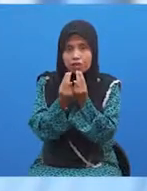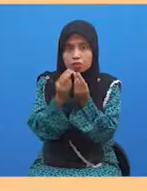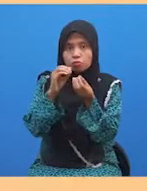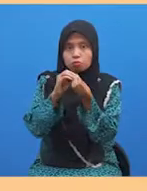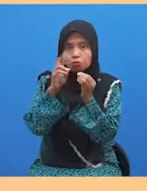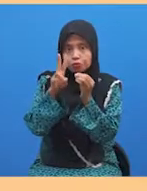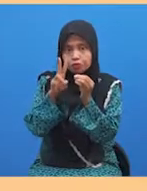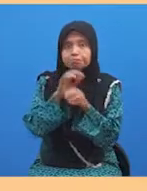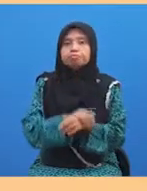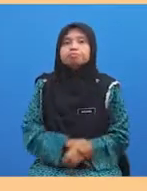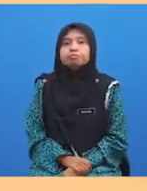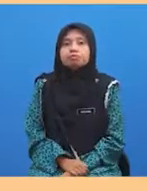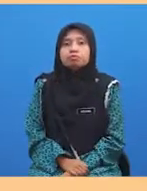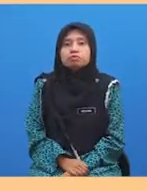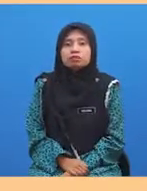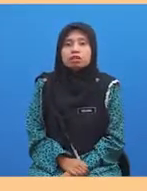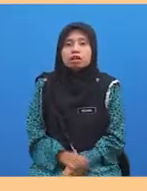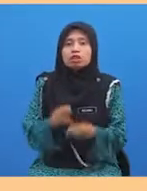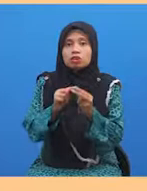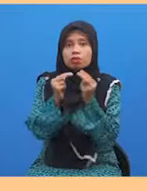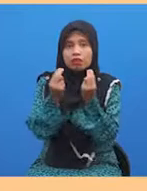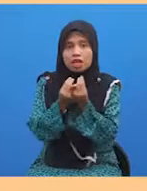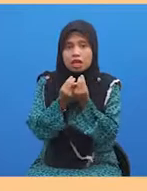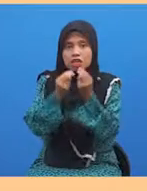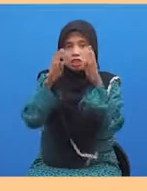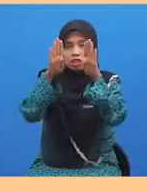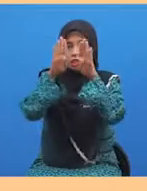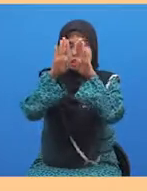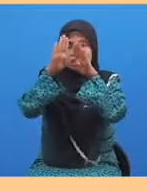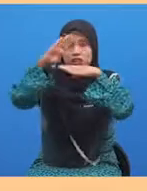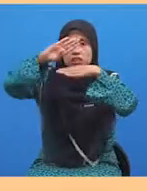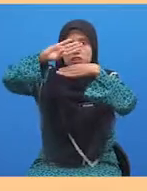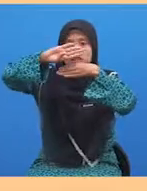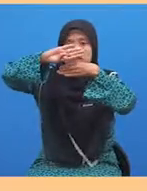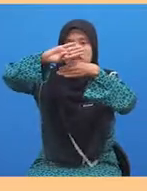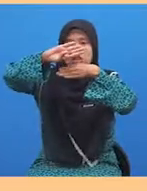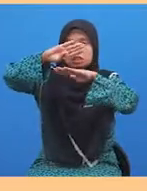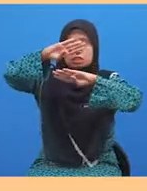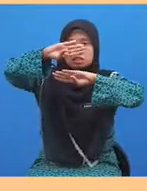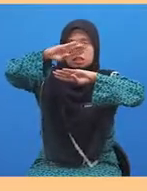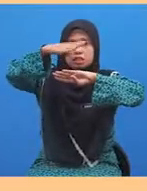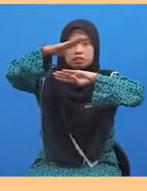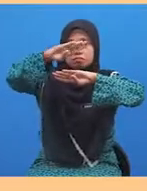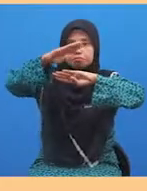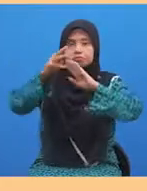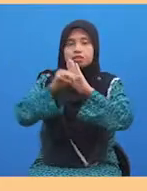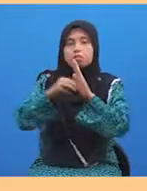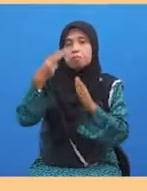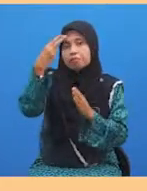kedua, iaitu novel Jendela Menghadap Jalan